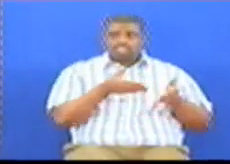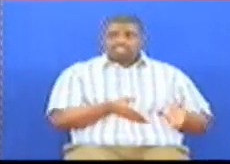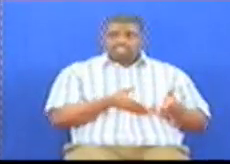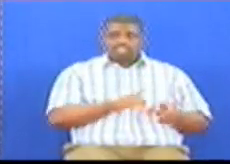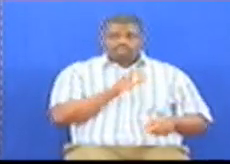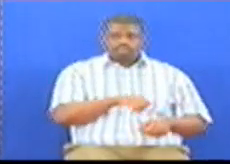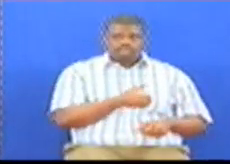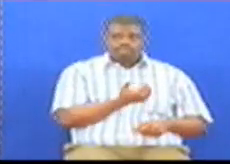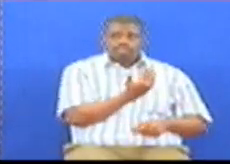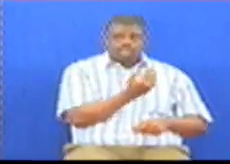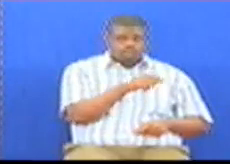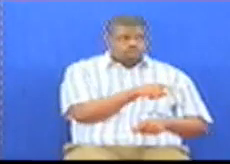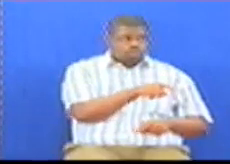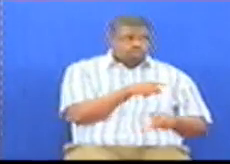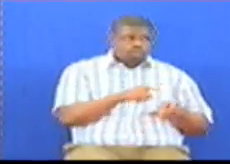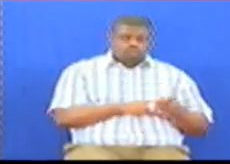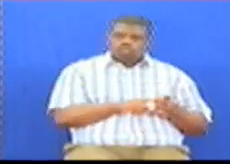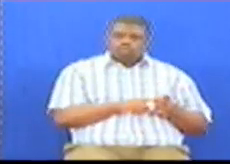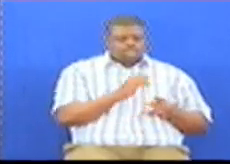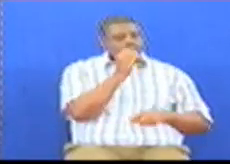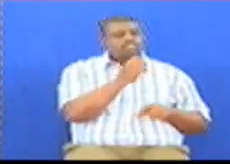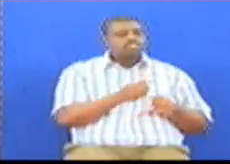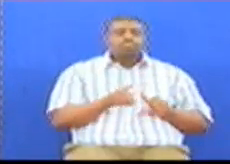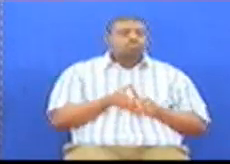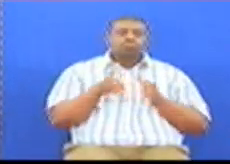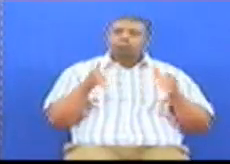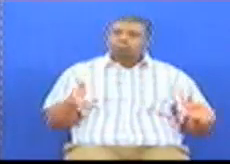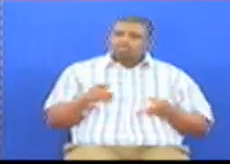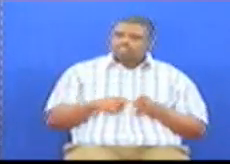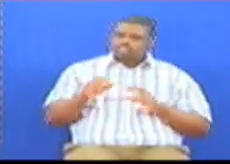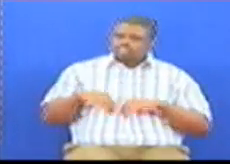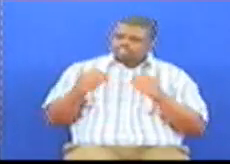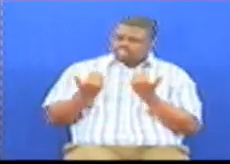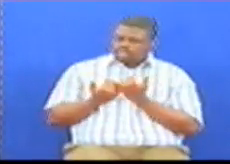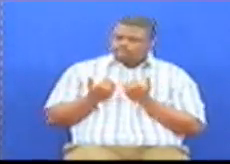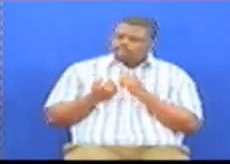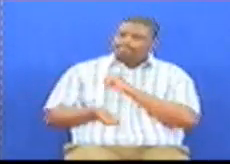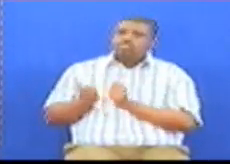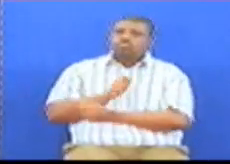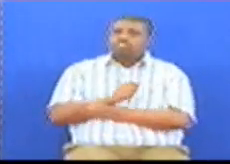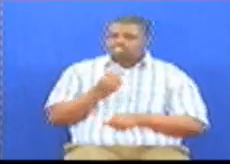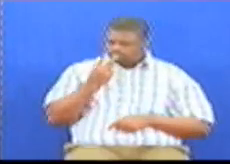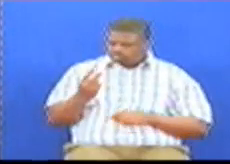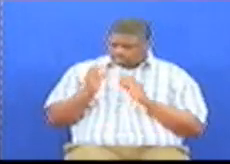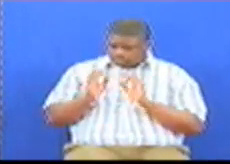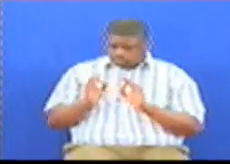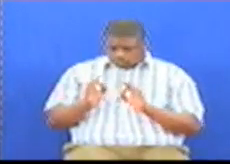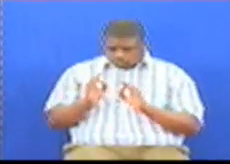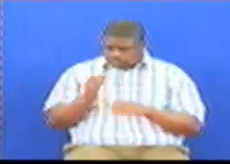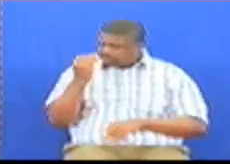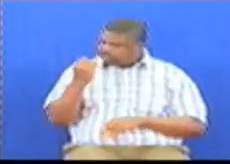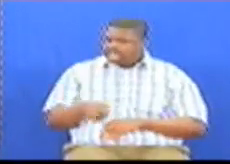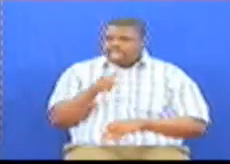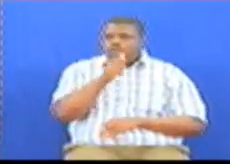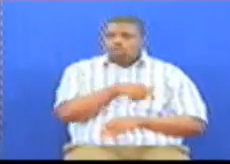hii mitano kwa kweli kwa asilimia kubwa sana. Na Chama cha Mapinduzi kimeonekana kizuri sana kwa wananchi na